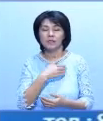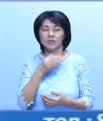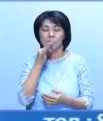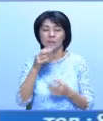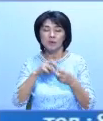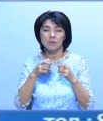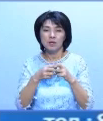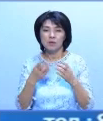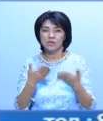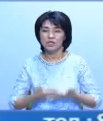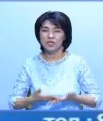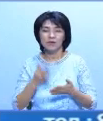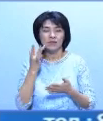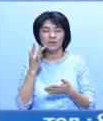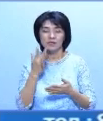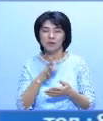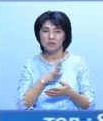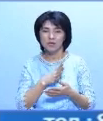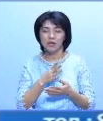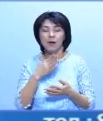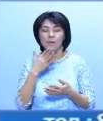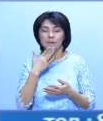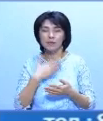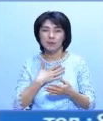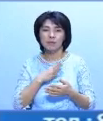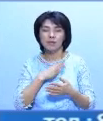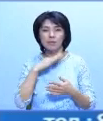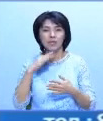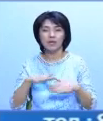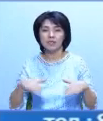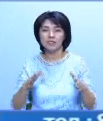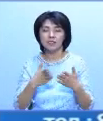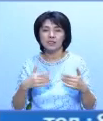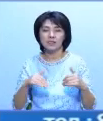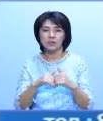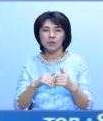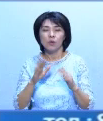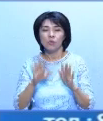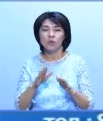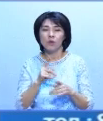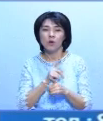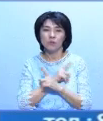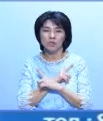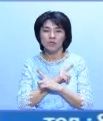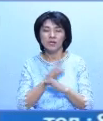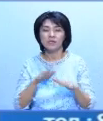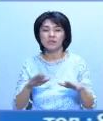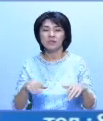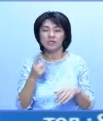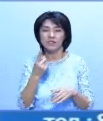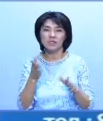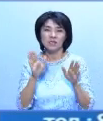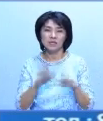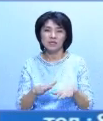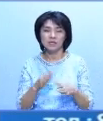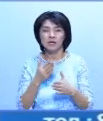Проблема жилья всегда острая. Ко мне обратилась многодетная мама с просьбой помочь приобрести дом. К сожалению, она умерла. Дети остались одни. Хочу